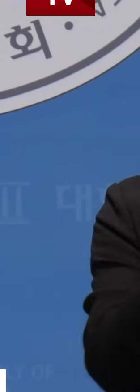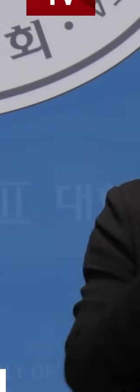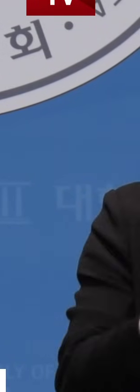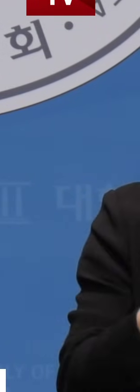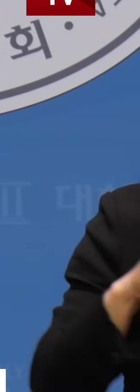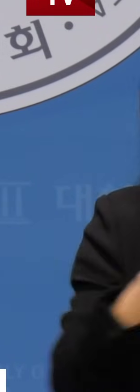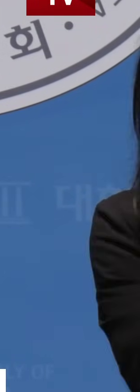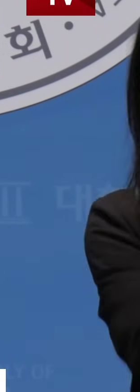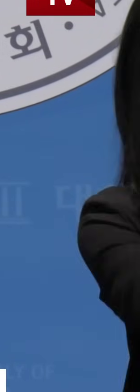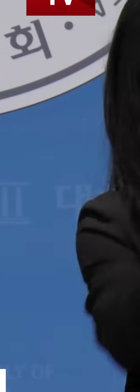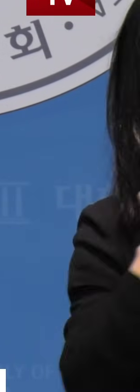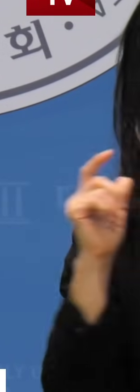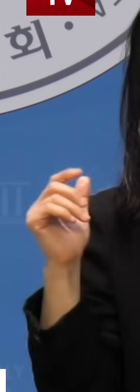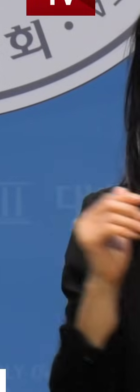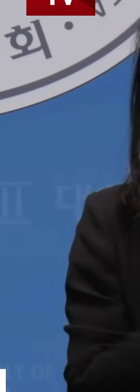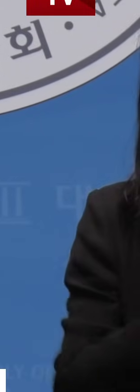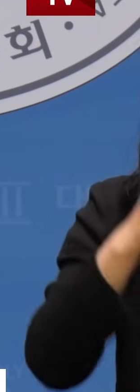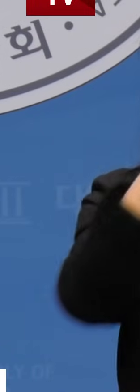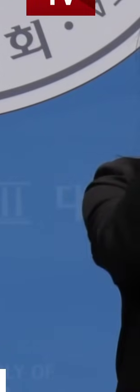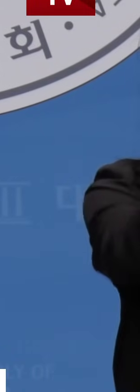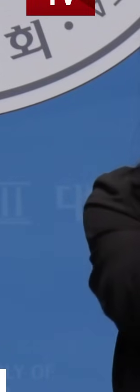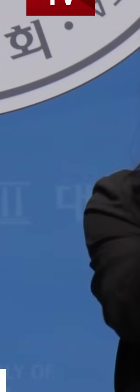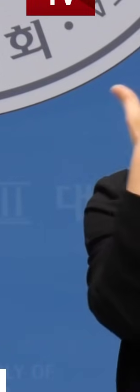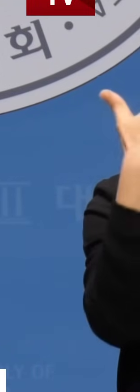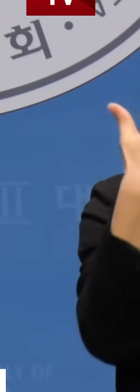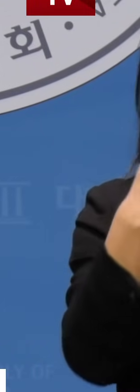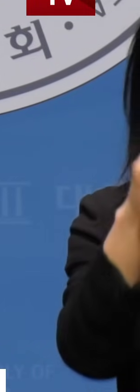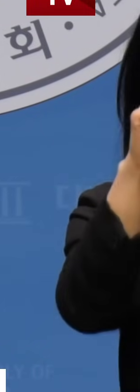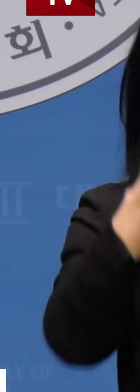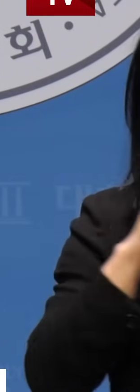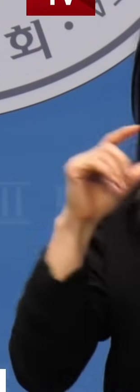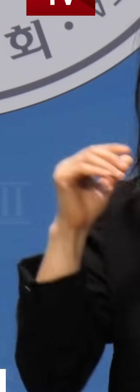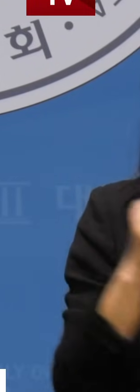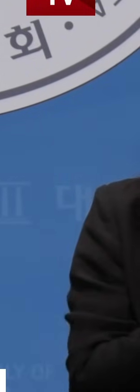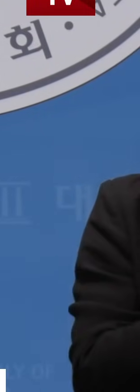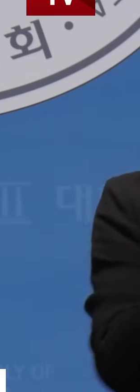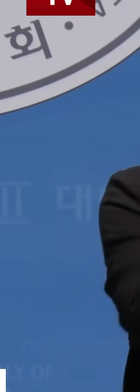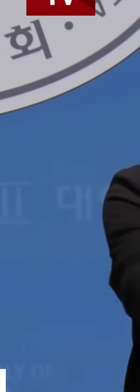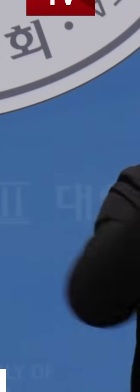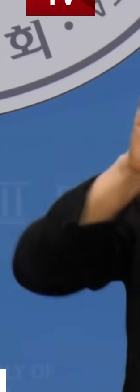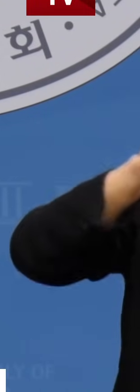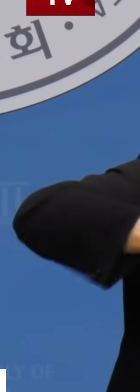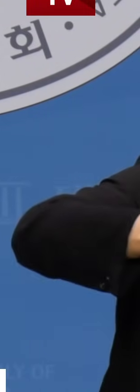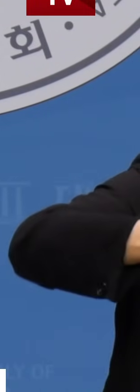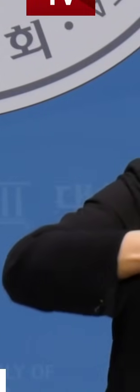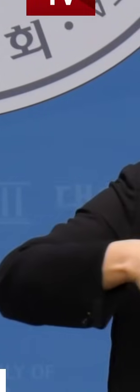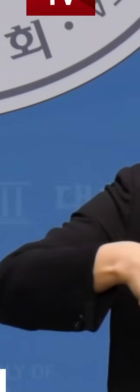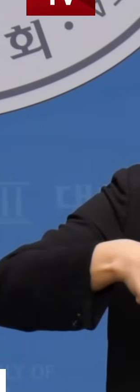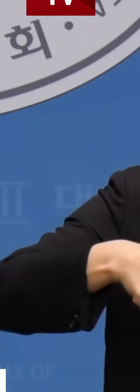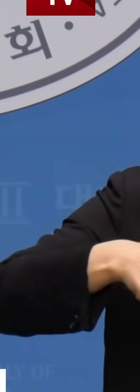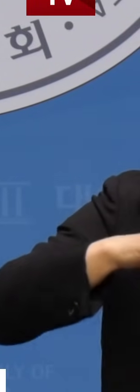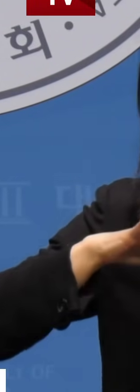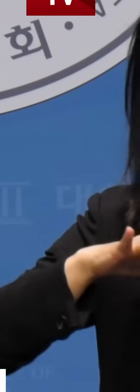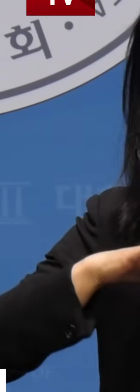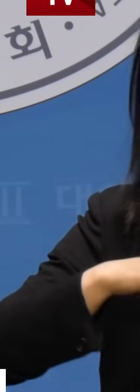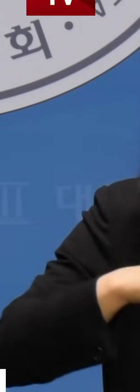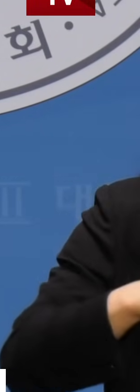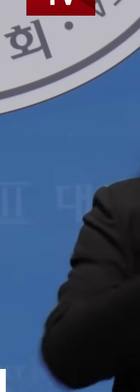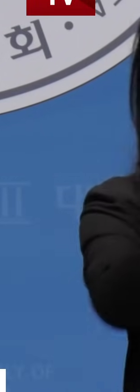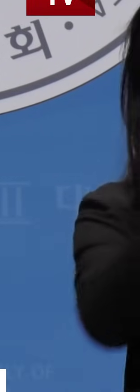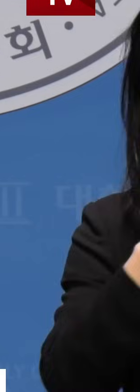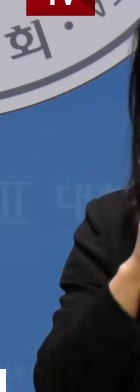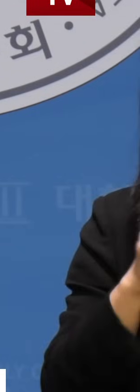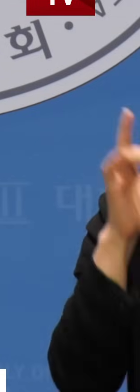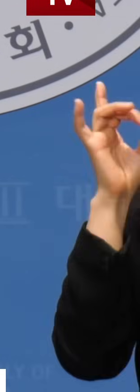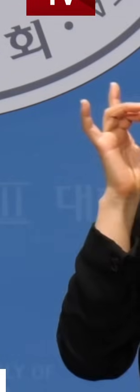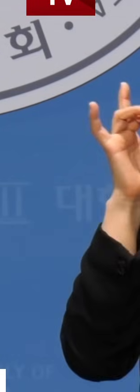우리를 적국이라고 헌법에 명시하고 핵무기를 과시하며 공갈 협박하는데도 왜 아무